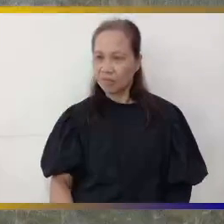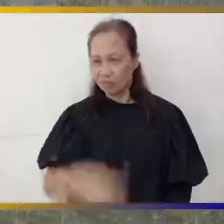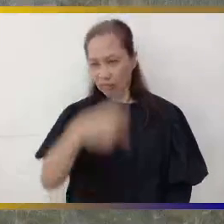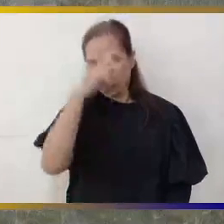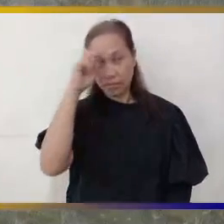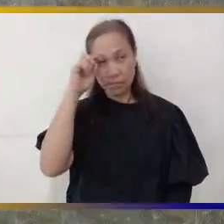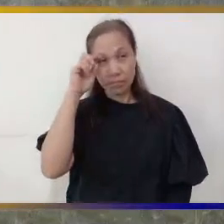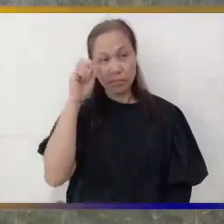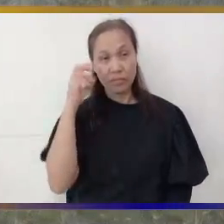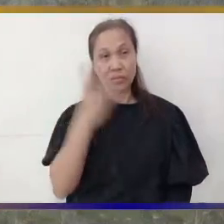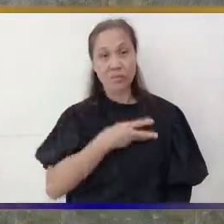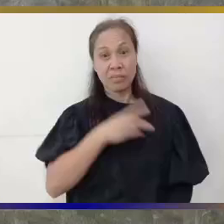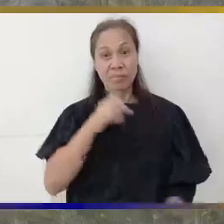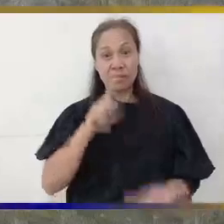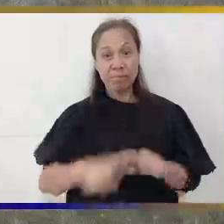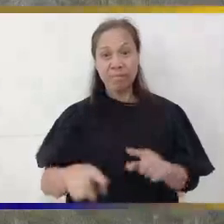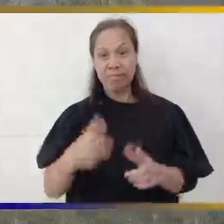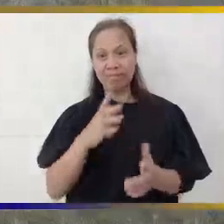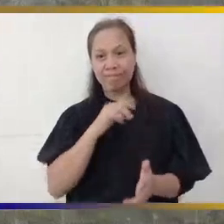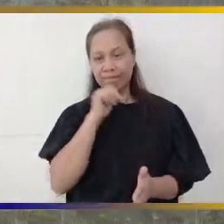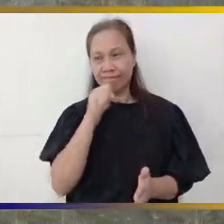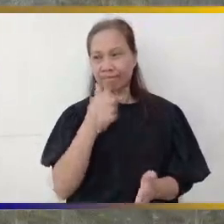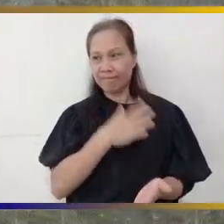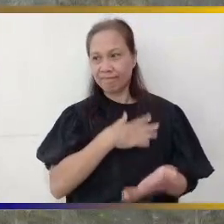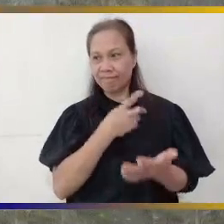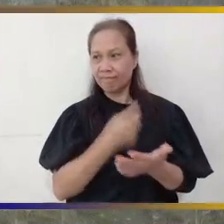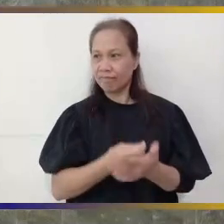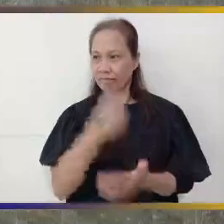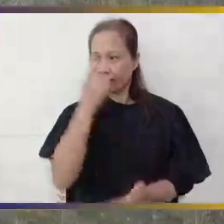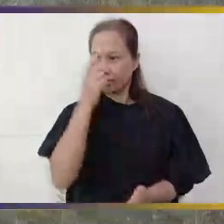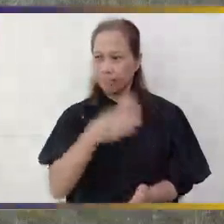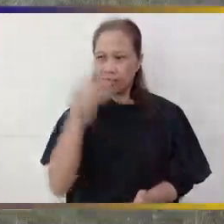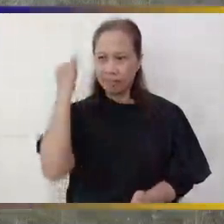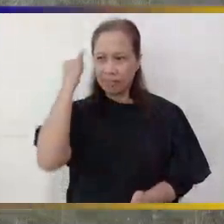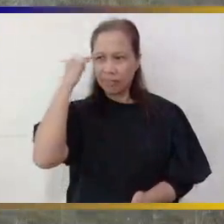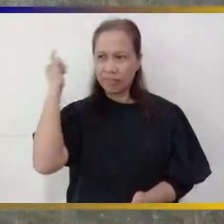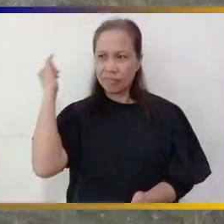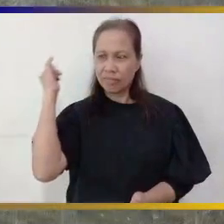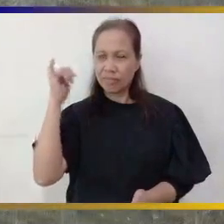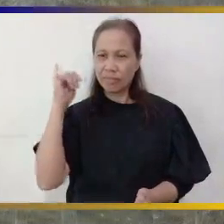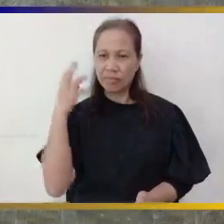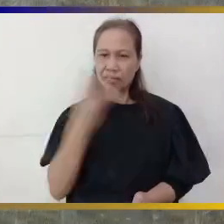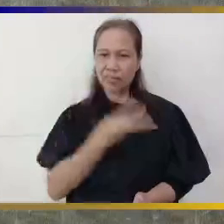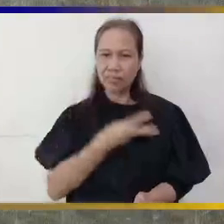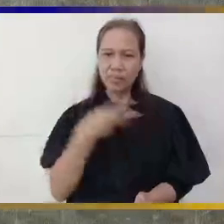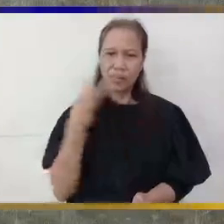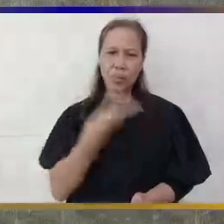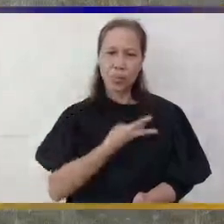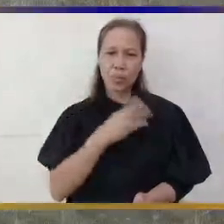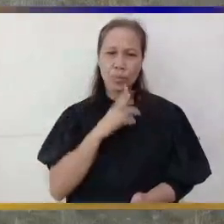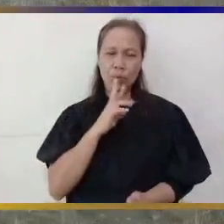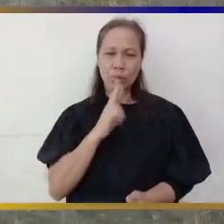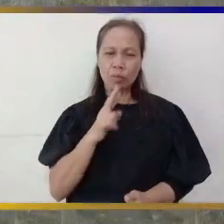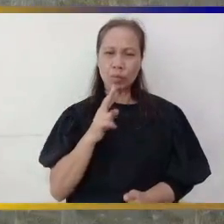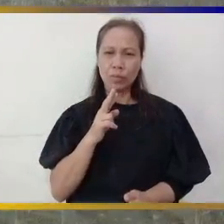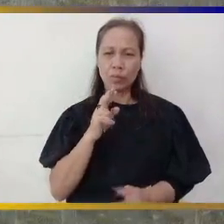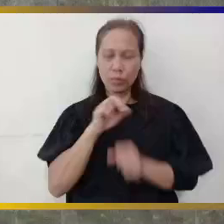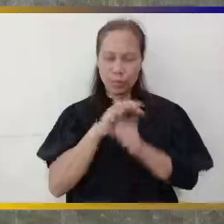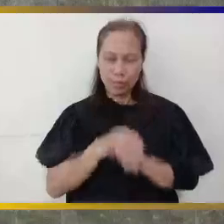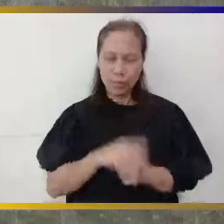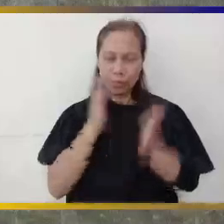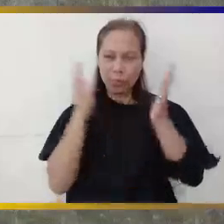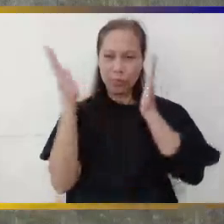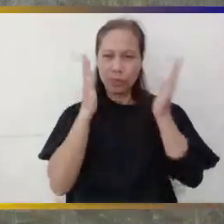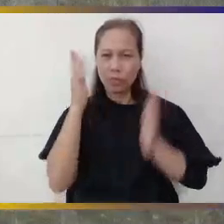because you do not trust God And just imagine brother that you are worshiping and serving god that you